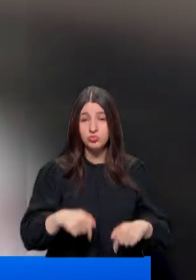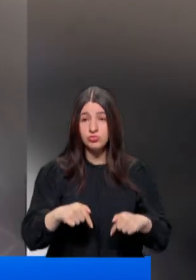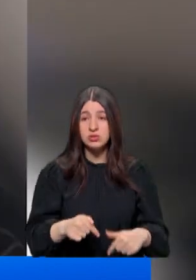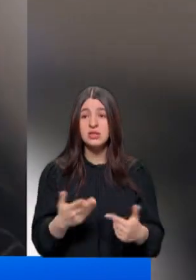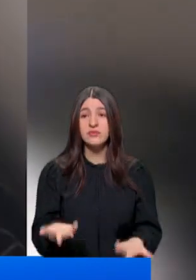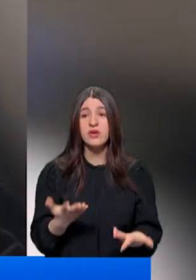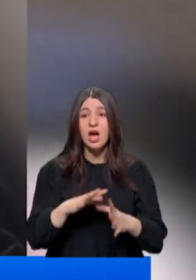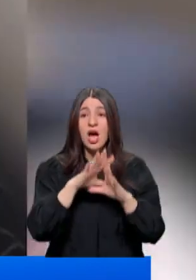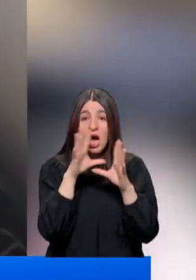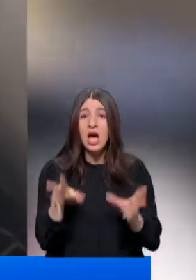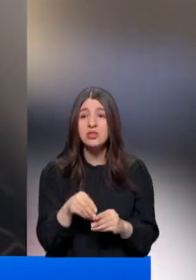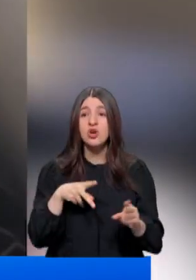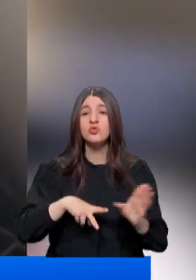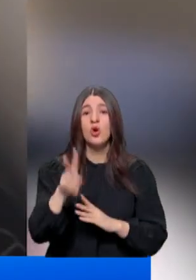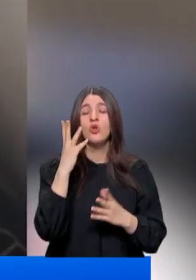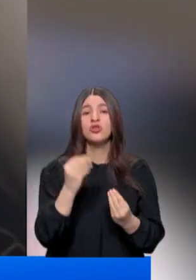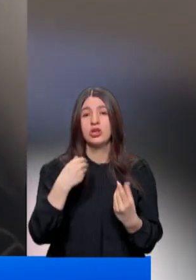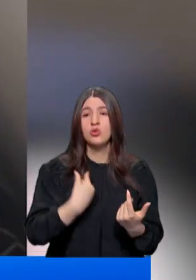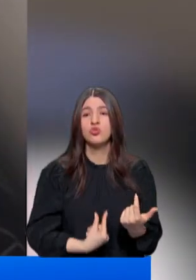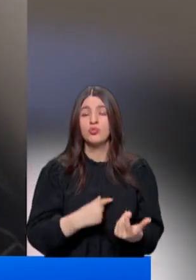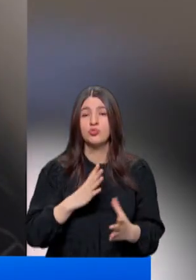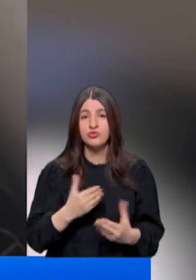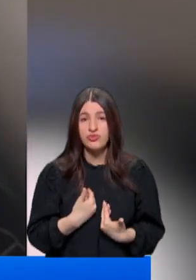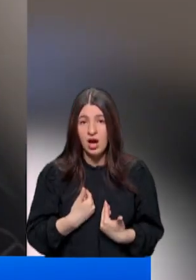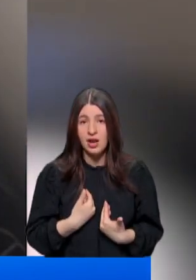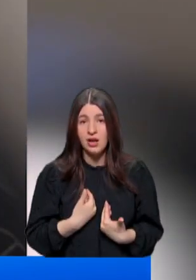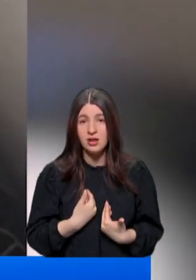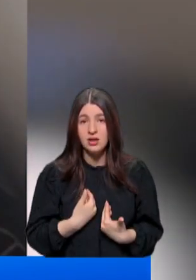ve her şey yoluna girecek diye umut ediyoruz.